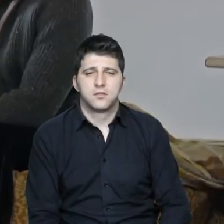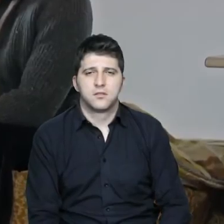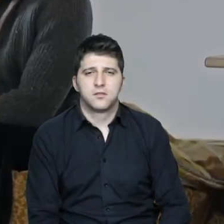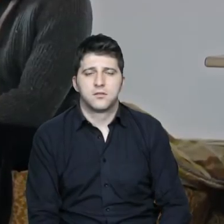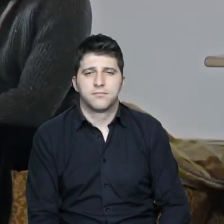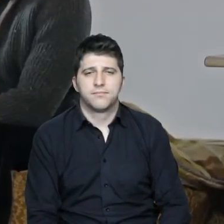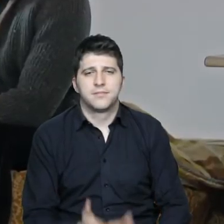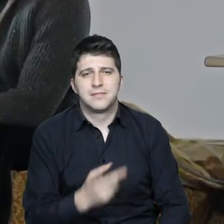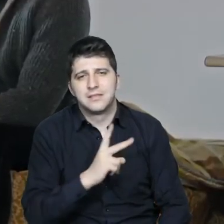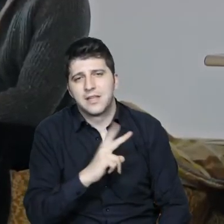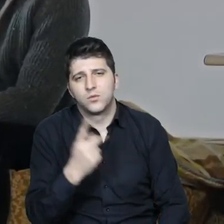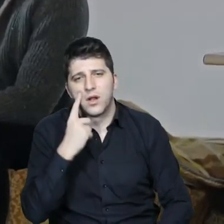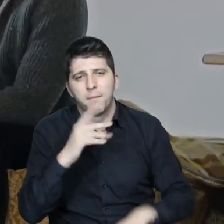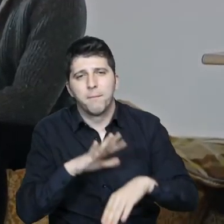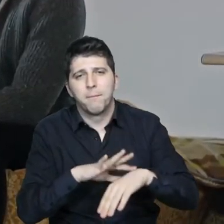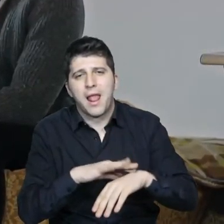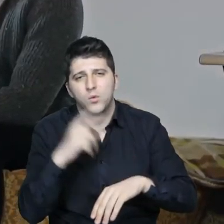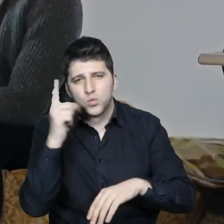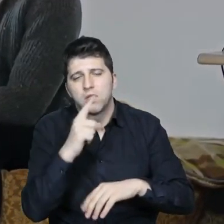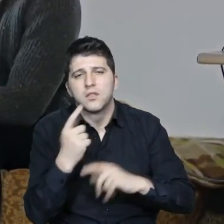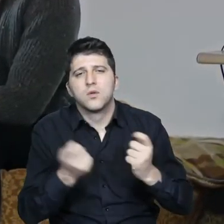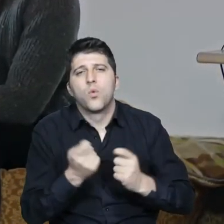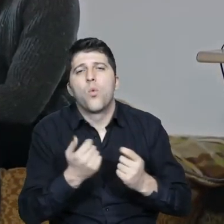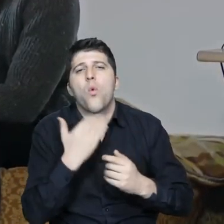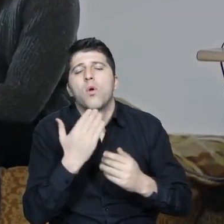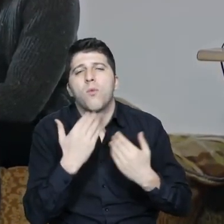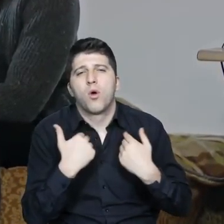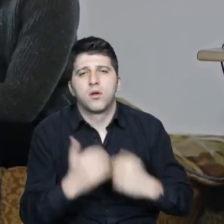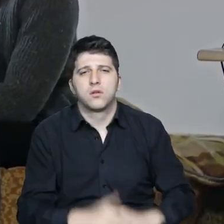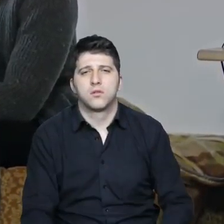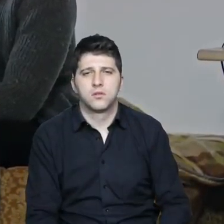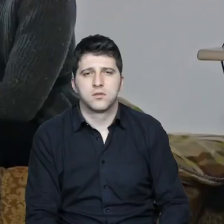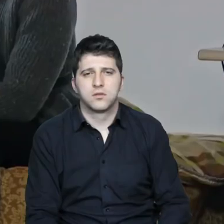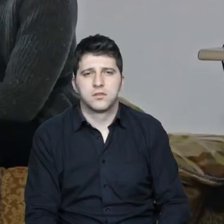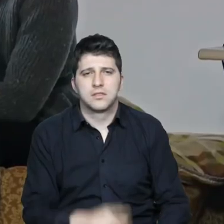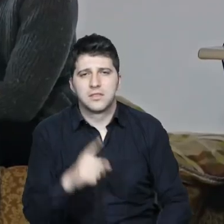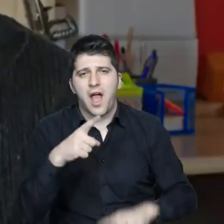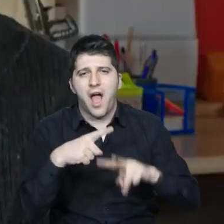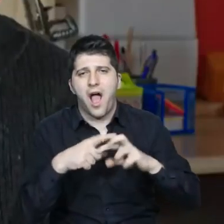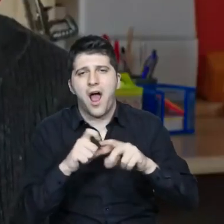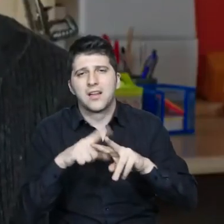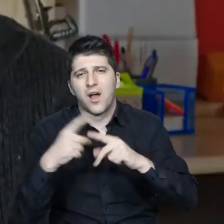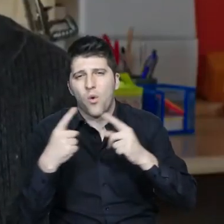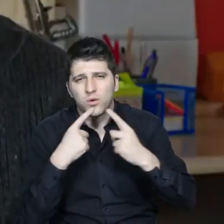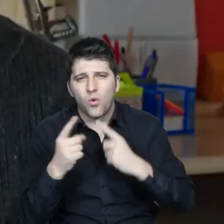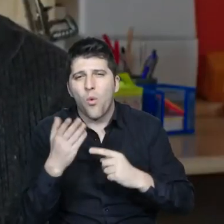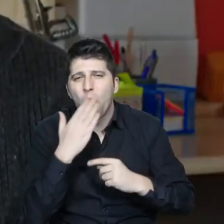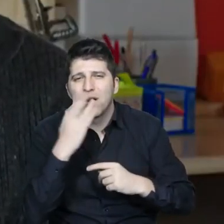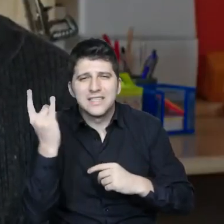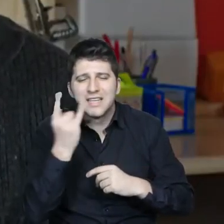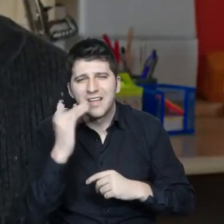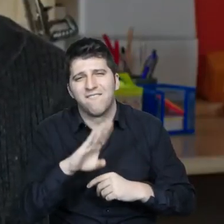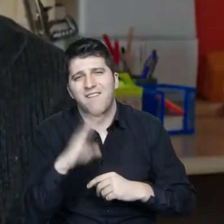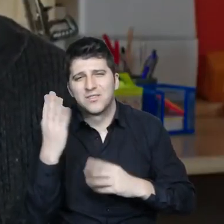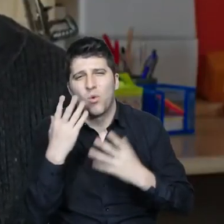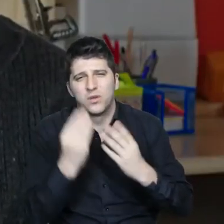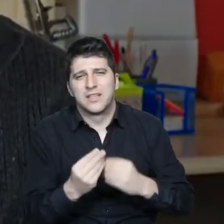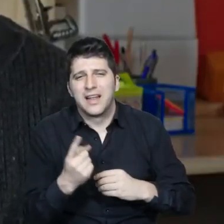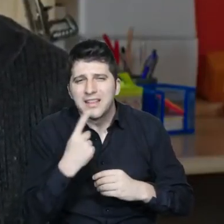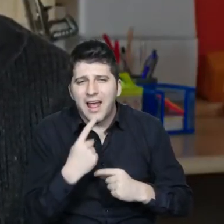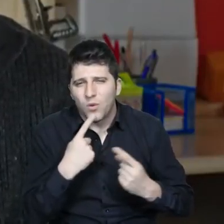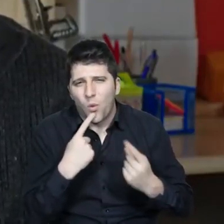Aksi gibi bileğim yüzünden çalışamıyorum da. Sen şu Arda ile konuşsan, şu okul giysisinden vazgeçirsen,